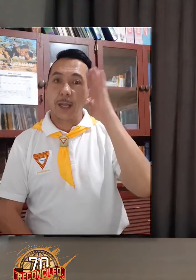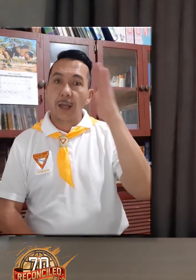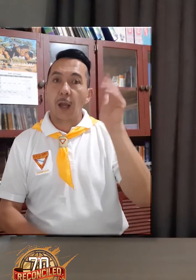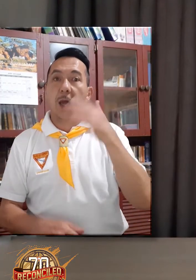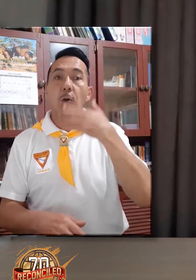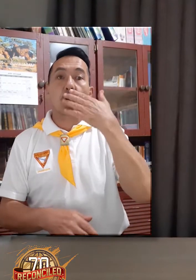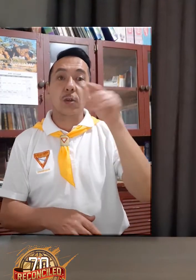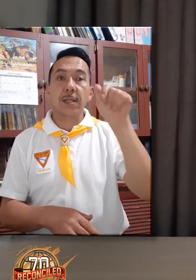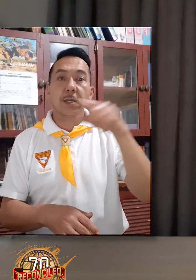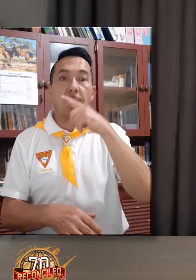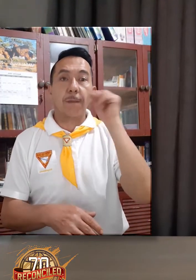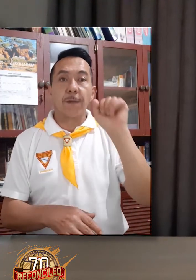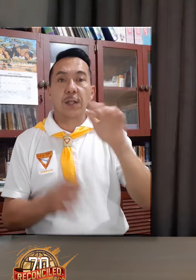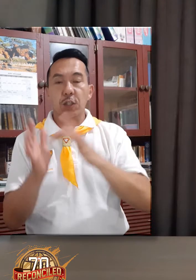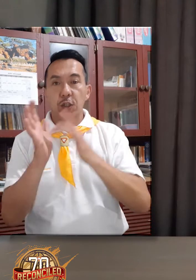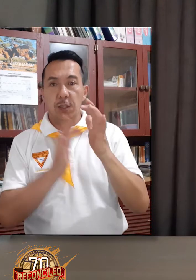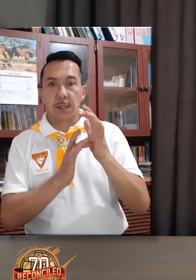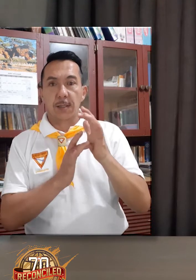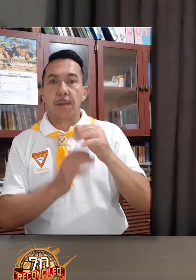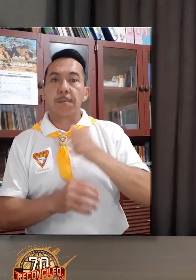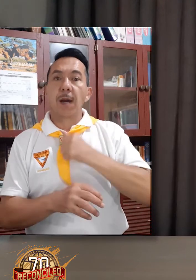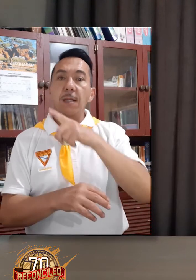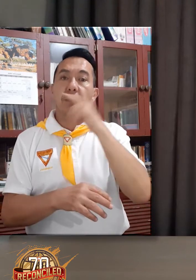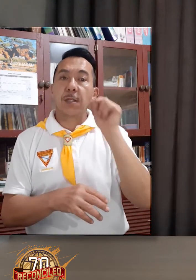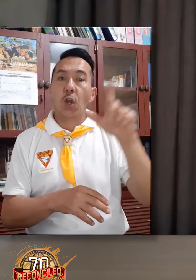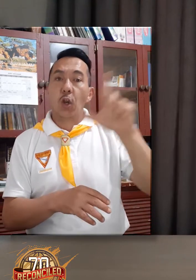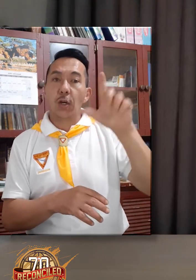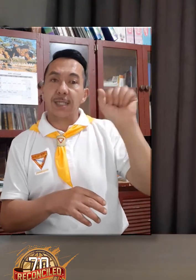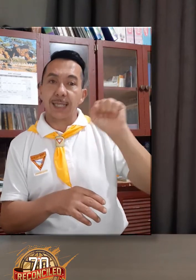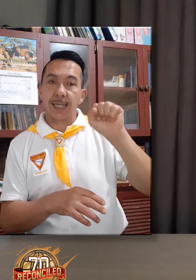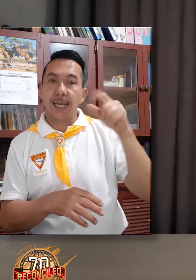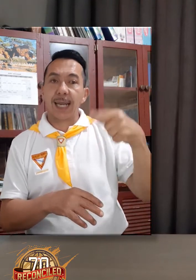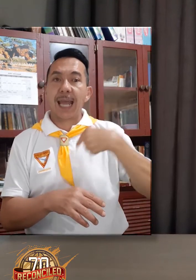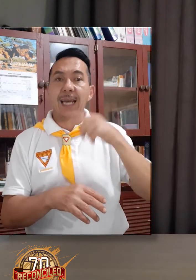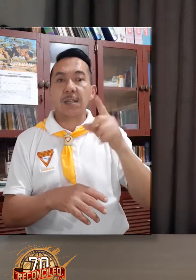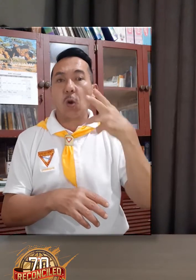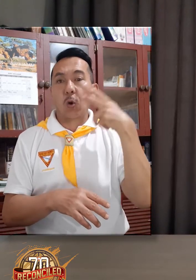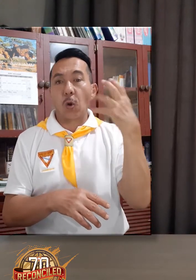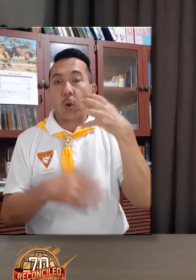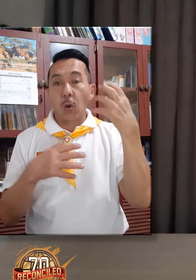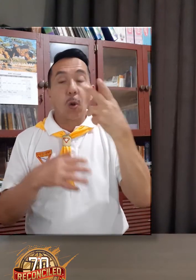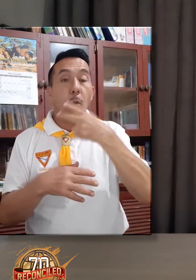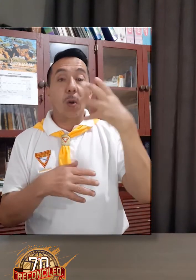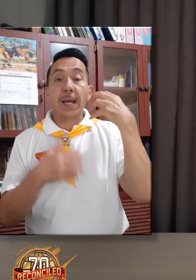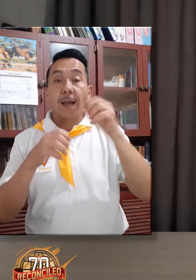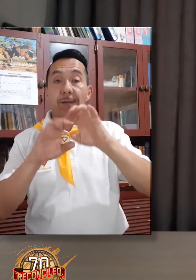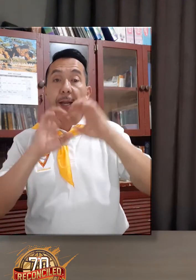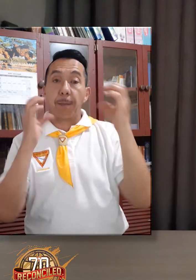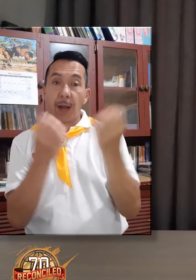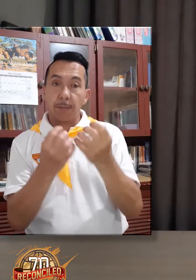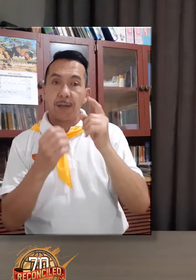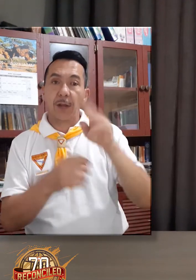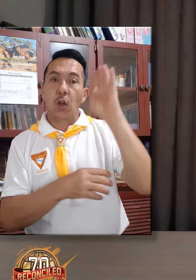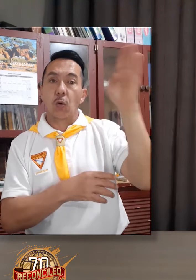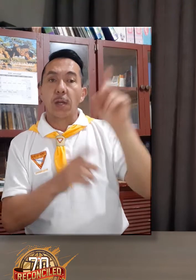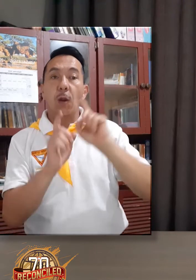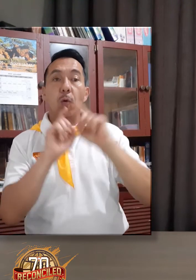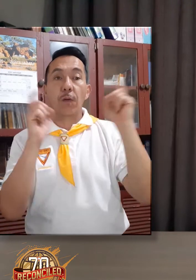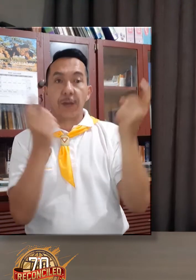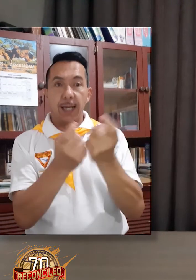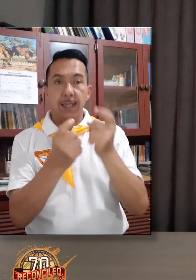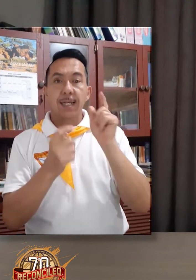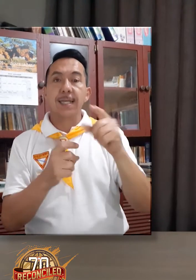Goeiedag, ek groet u in die naam van Jesus. My naam is Lukas Sinden en ek is 'n Rooikat Baanbreker van die Noordelike